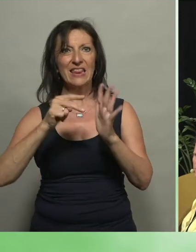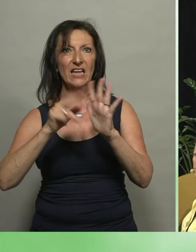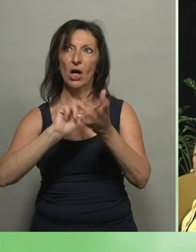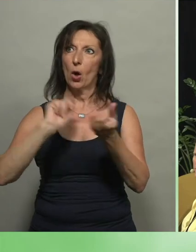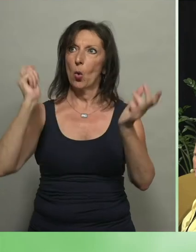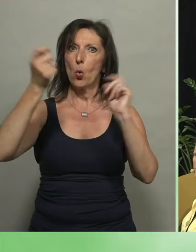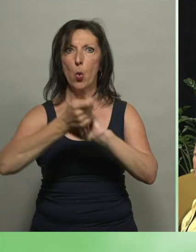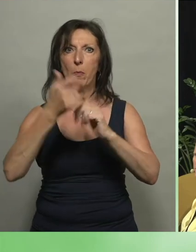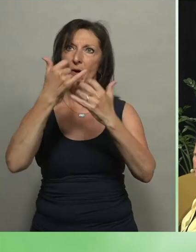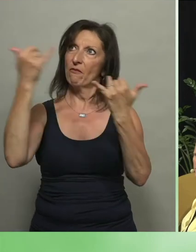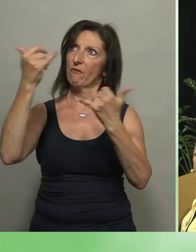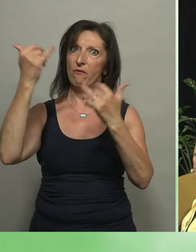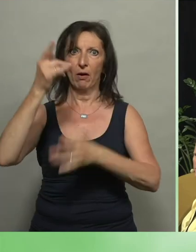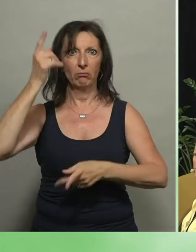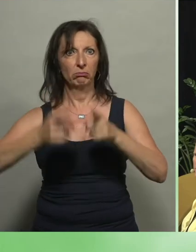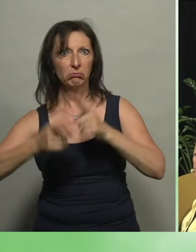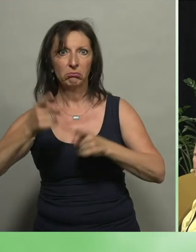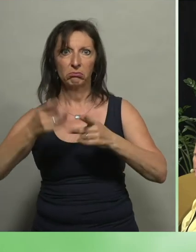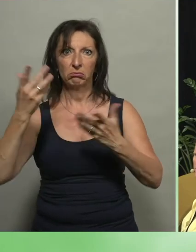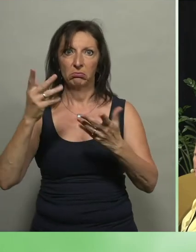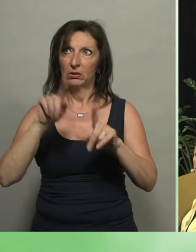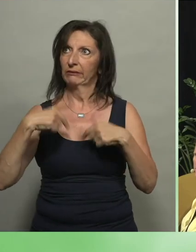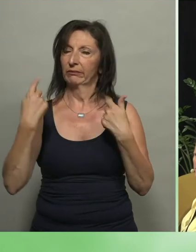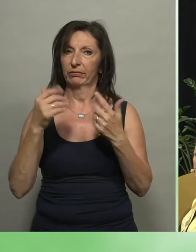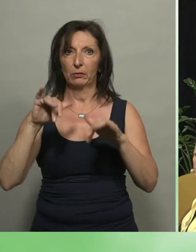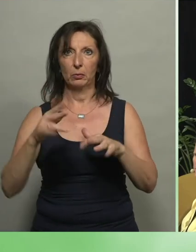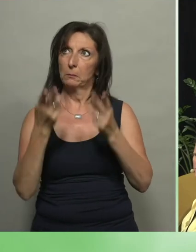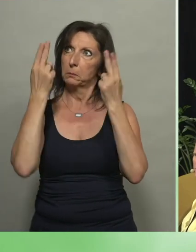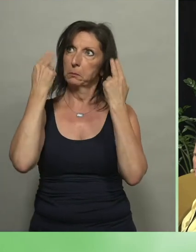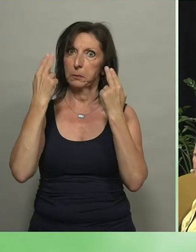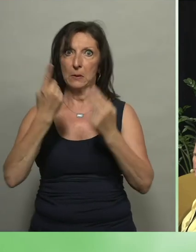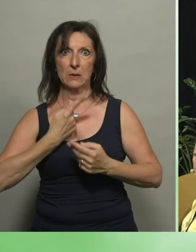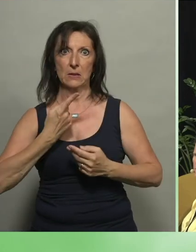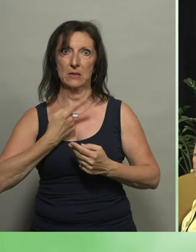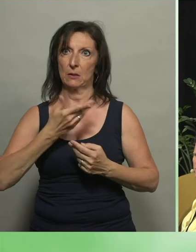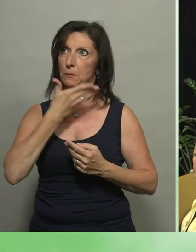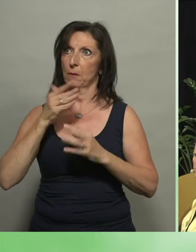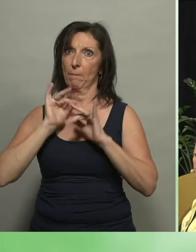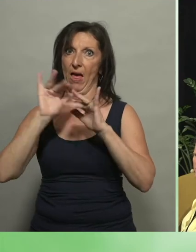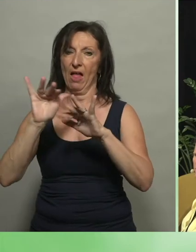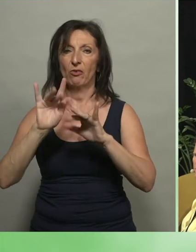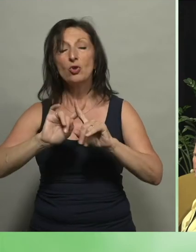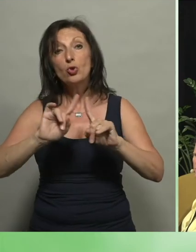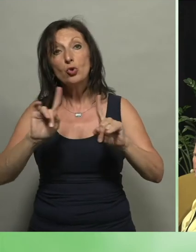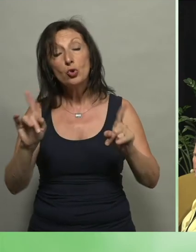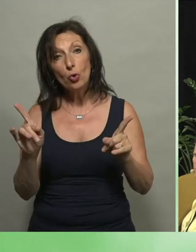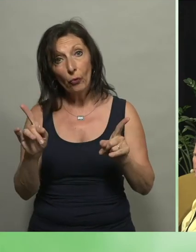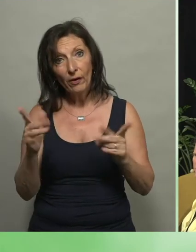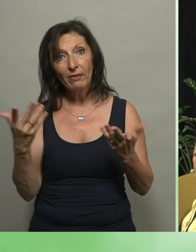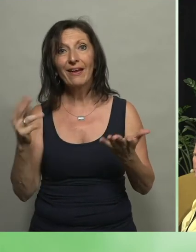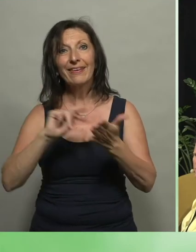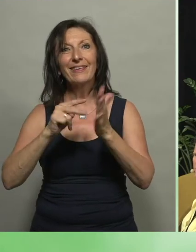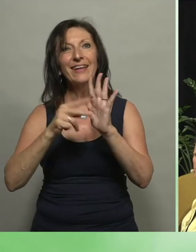uns vorgegeben ist, wo wir keine Möglichkeit haben, diesen zu gestalten, sondern dass er sozial eingebettet ist,